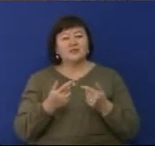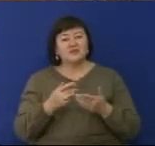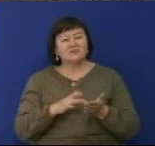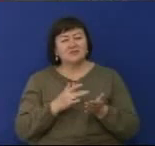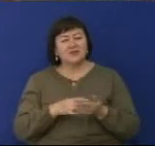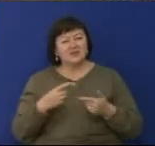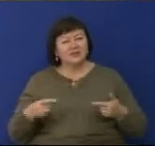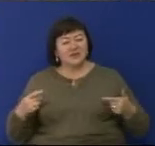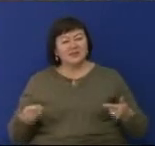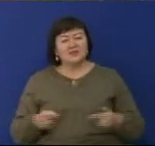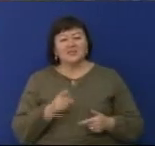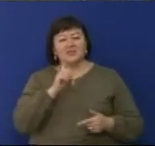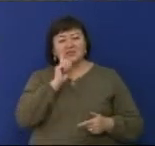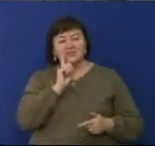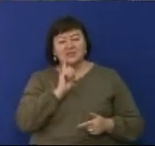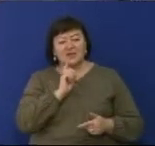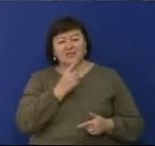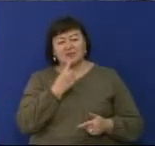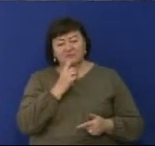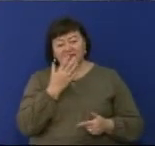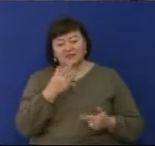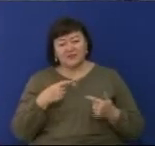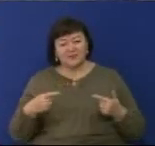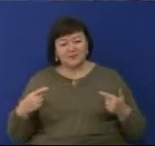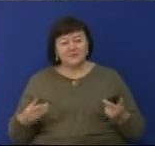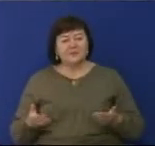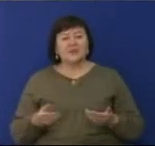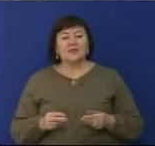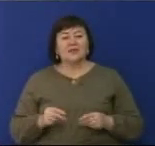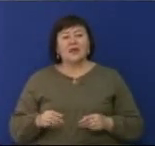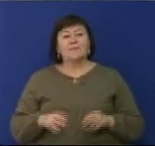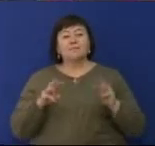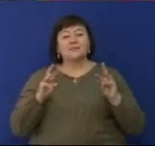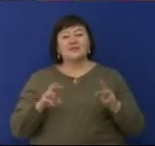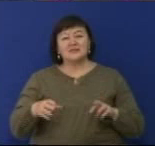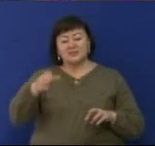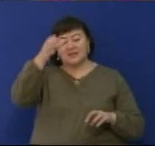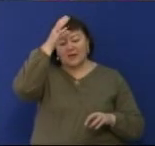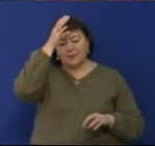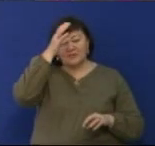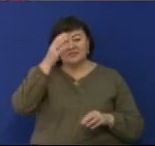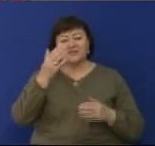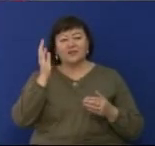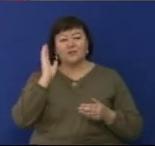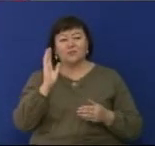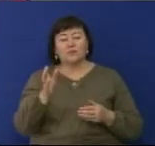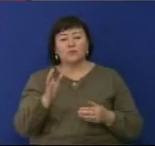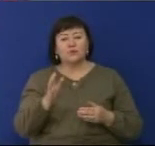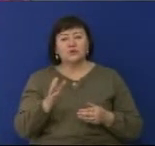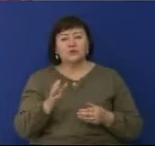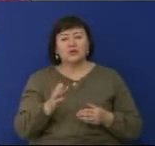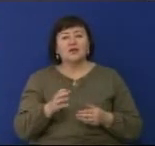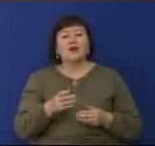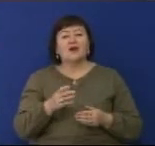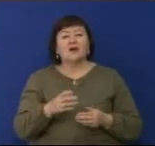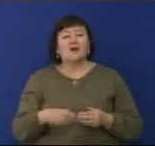организаторы отметили что по поручению министра образования и науки благотворительная акция будет проводиться в течение всего года